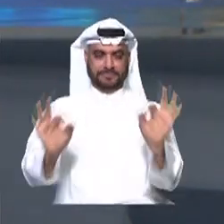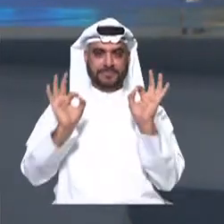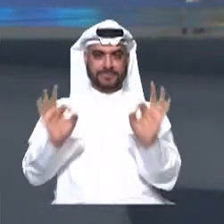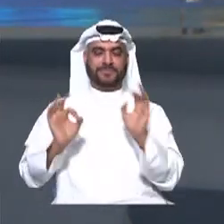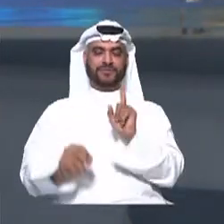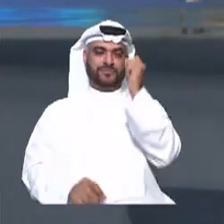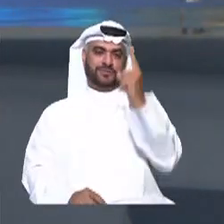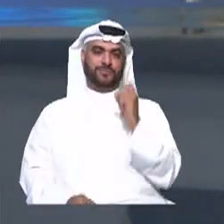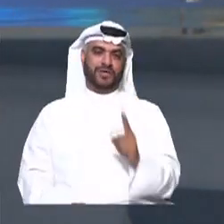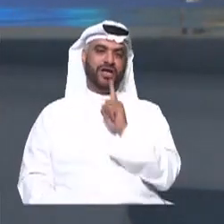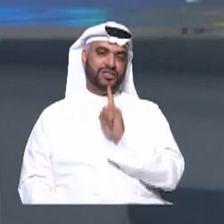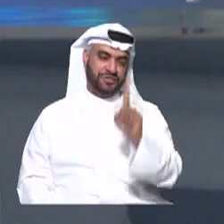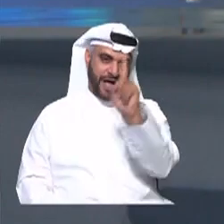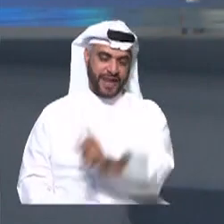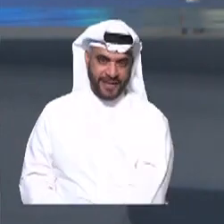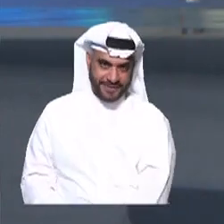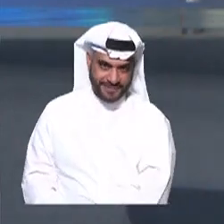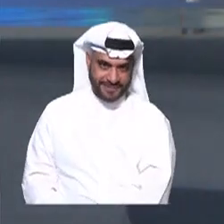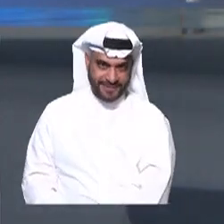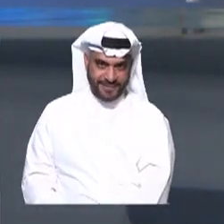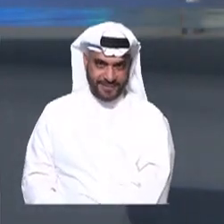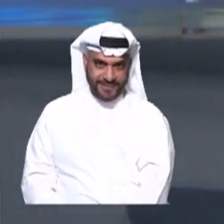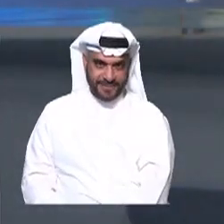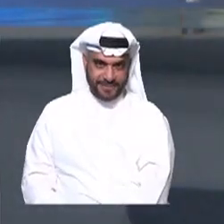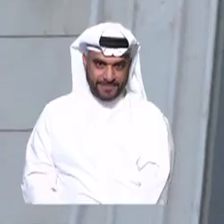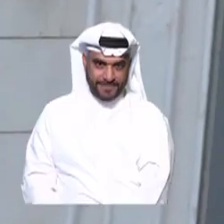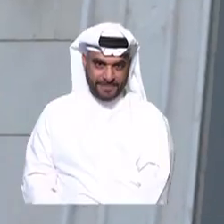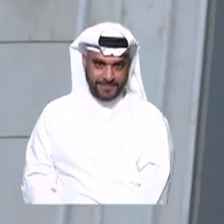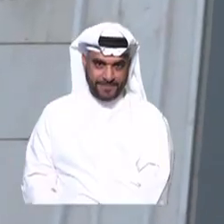الديمقراطية الكويتية.